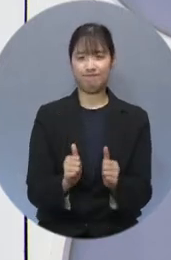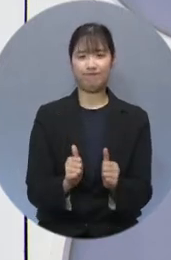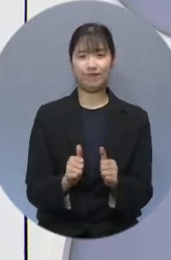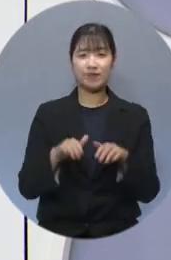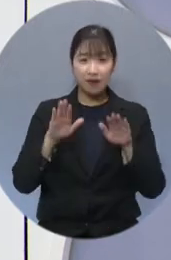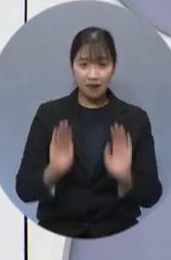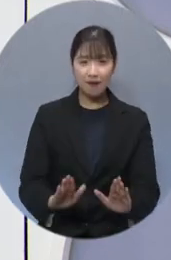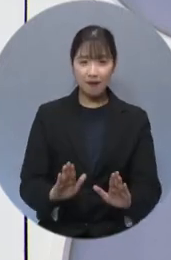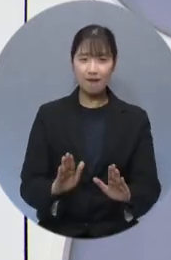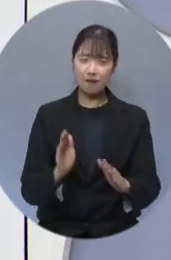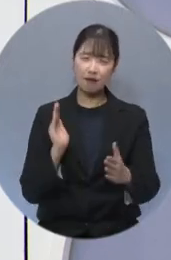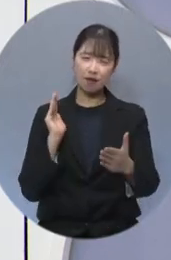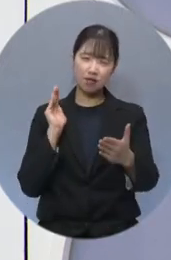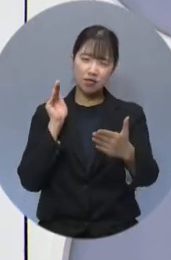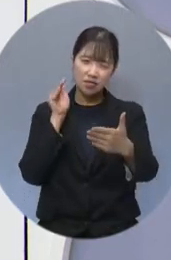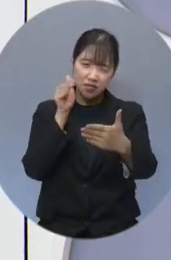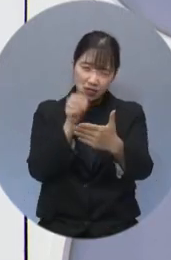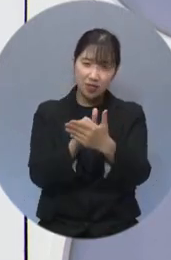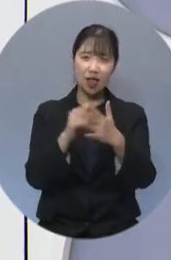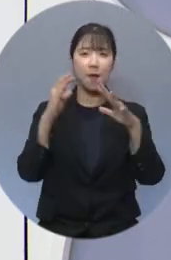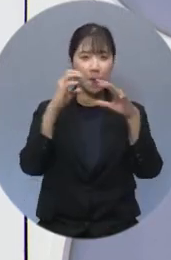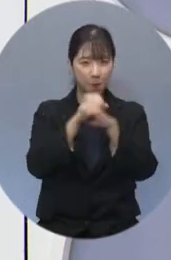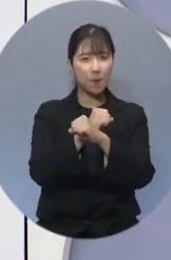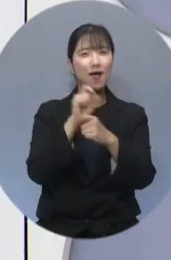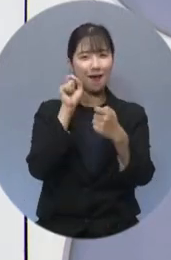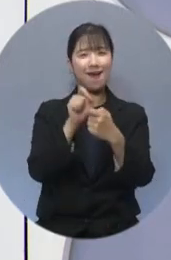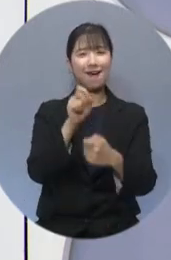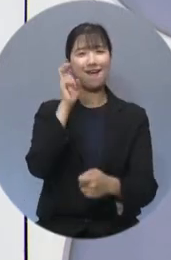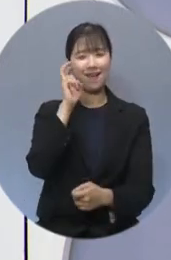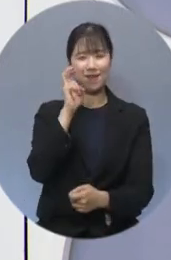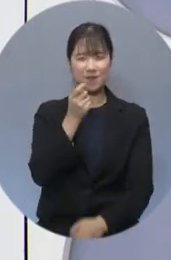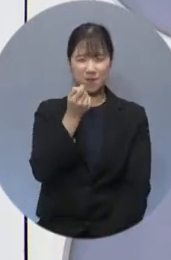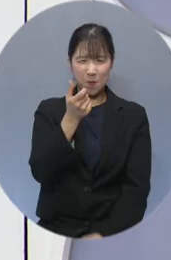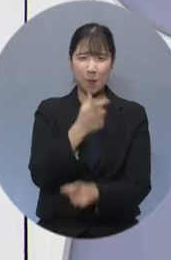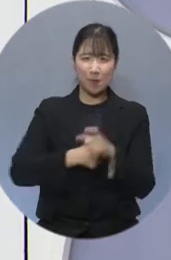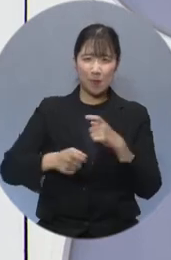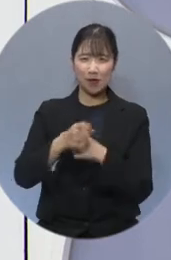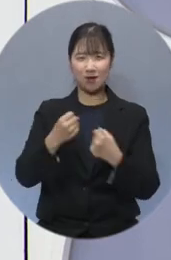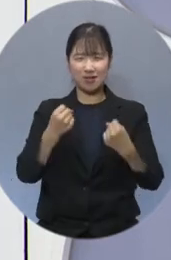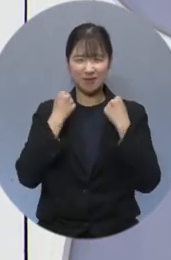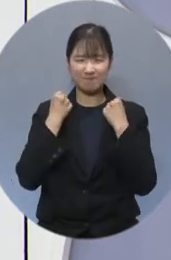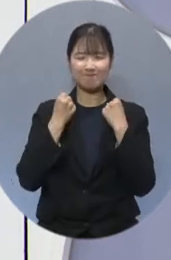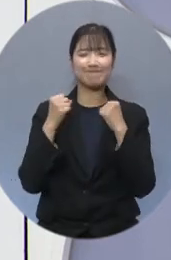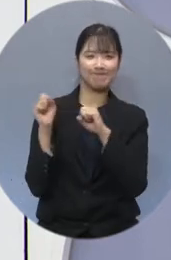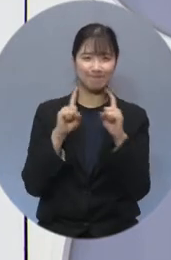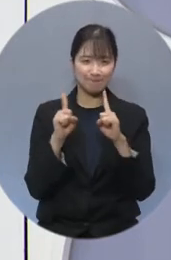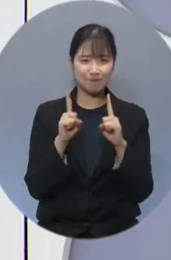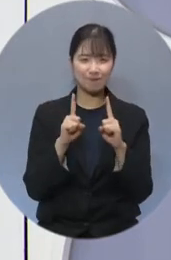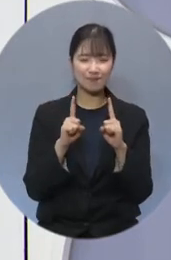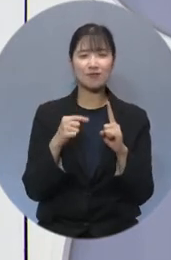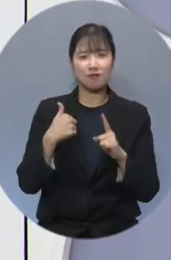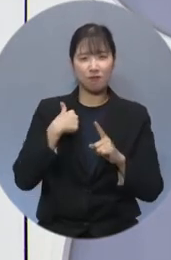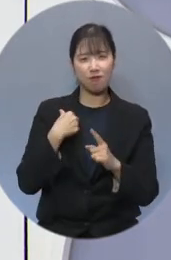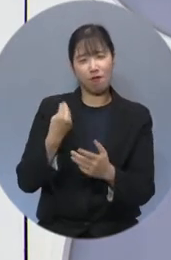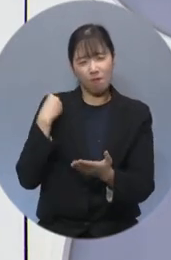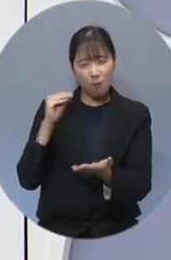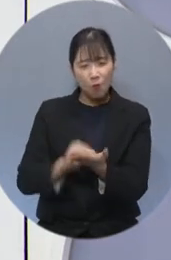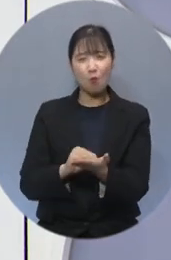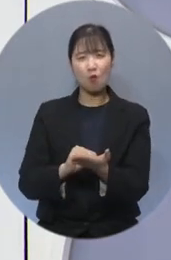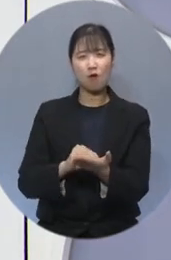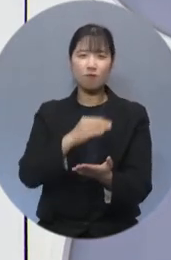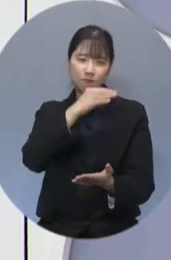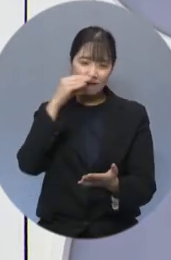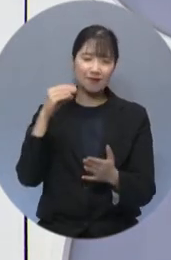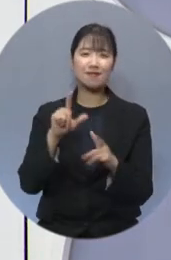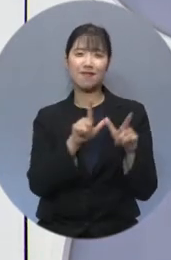이제 끝이 멀지 않은 것 같습니다. 조금만 더 힘을 내시고 또 우리가 정상적인 생활을 기대하고